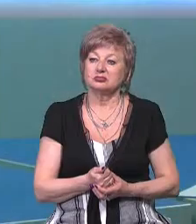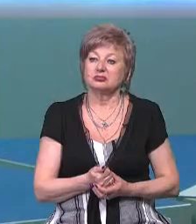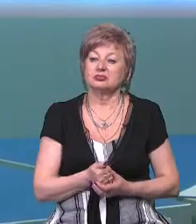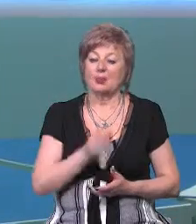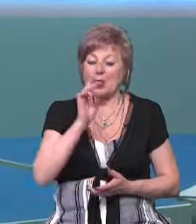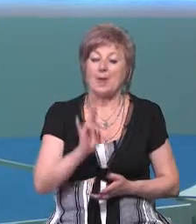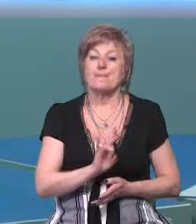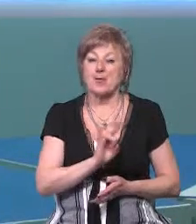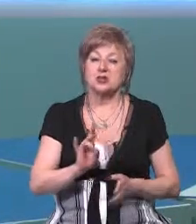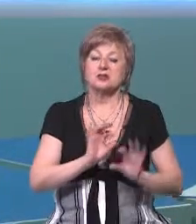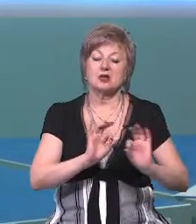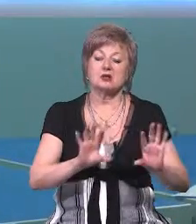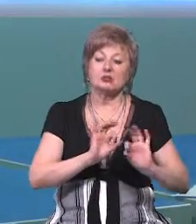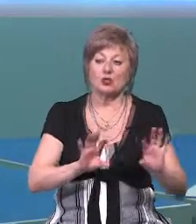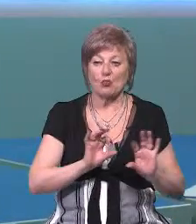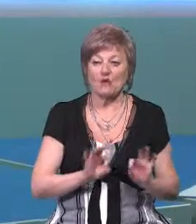пастор-проповідник